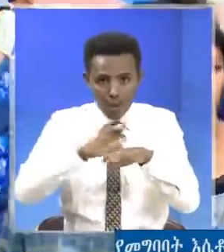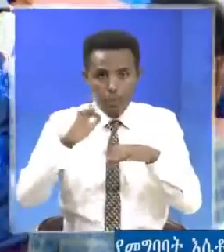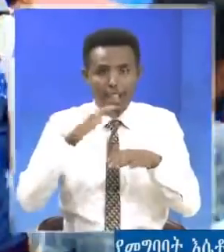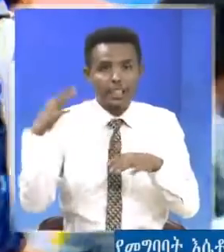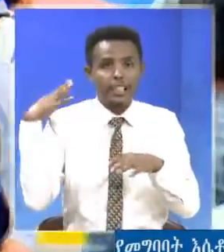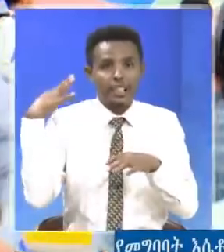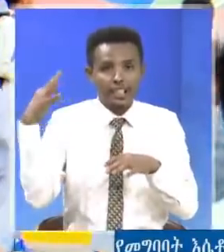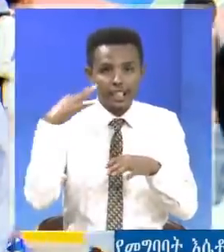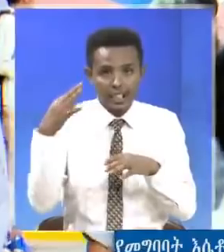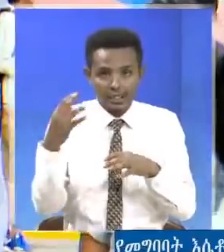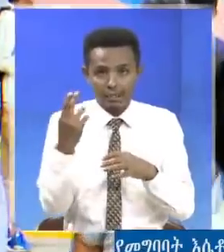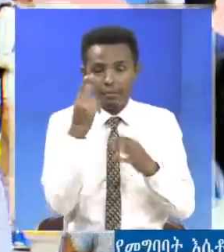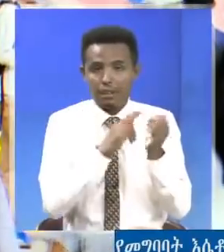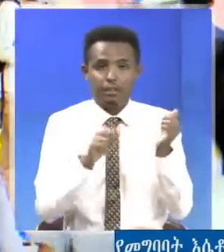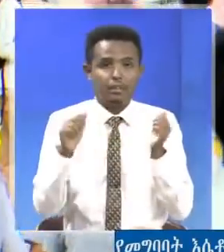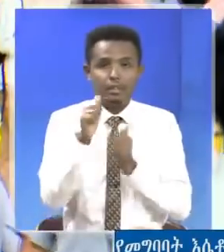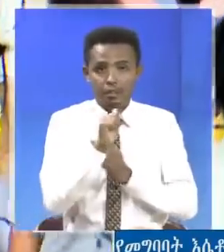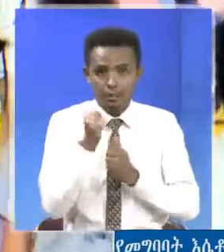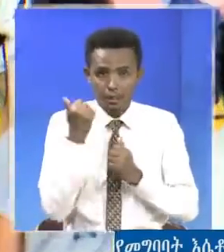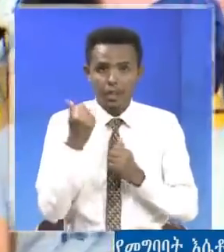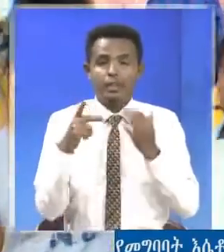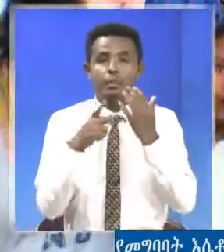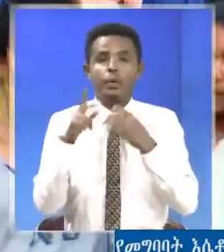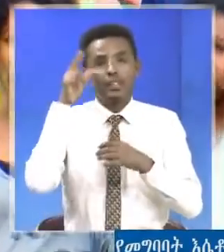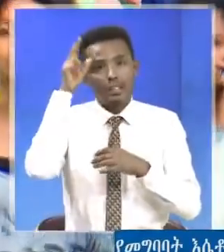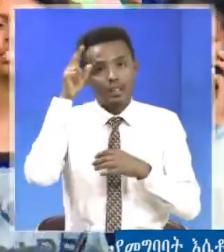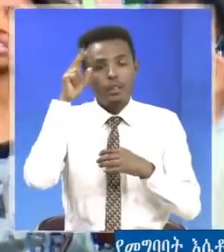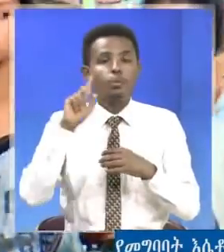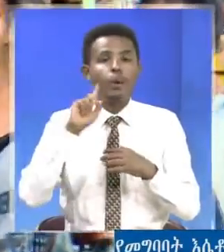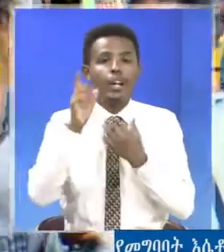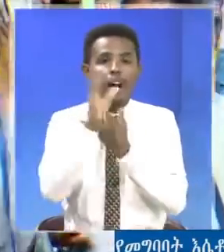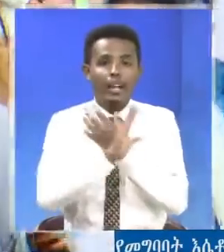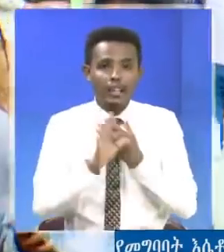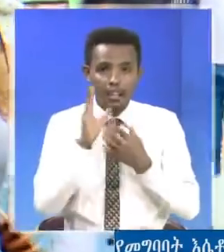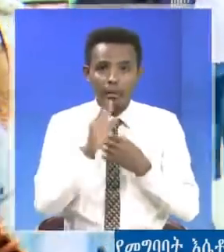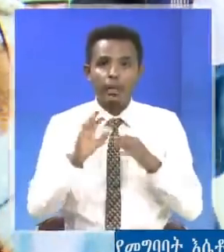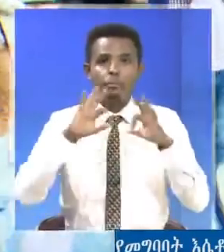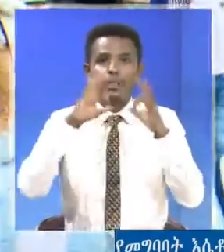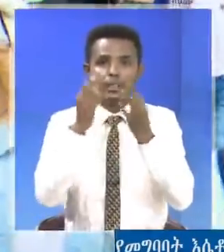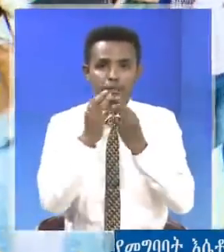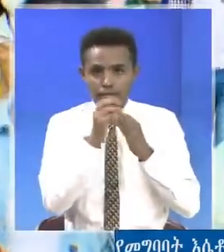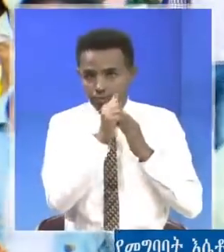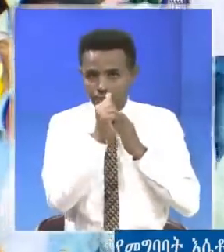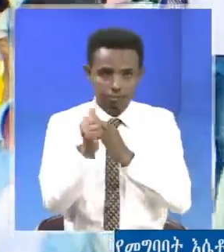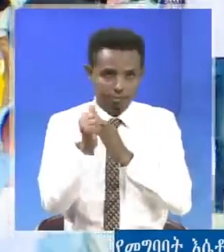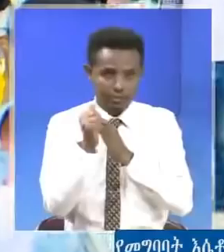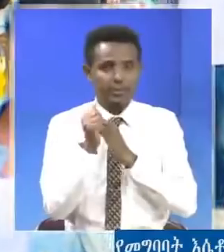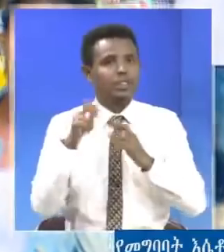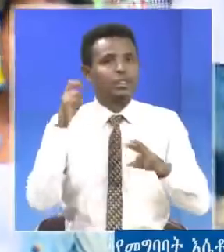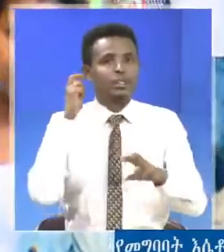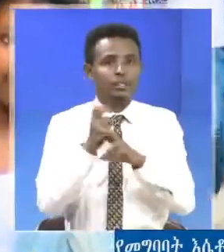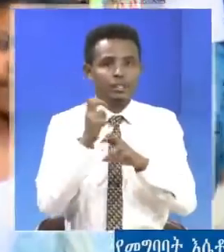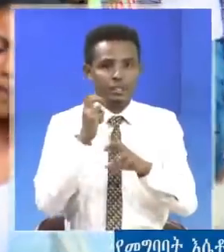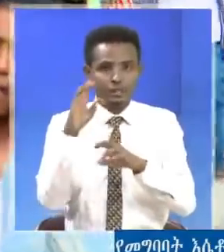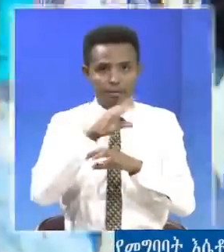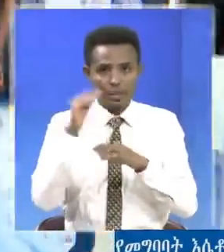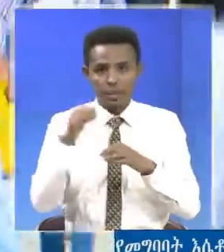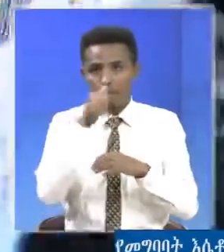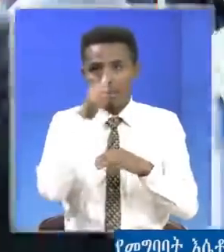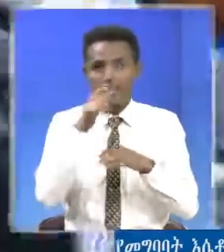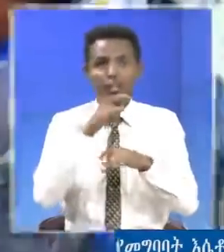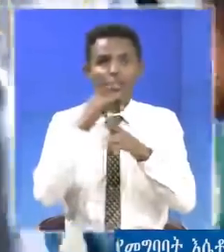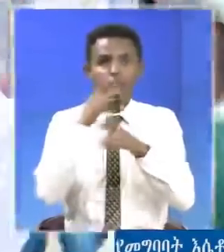የተናነቀው የፖለቲካ ባህል ውስጥ ሆነን እንኳን ሀገር ቤተሰብ መምራትም መንገዱ የተቃና አይሆንም። ኢትዮጵያን ለማዘመን ከሁሉም